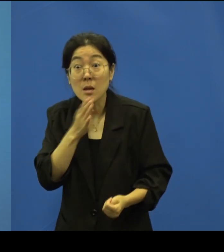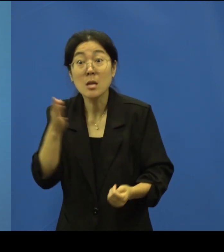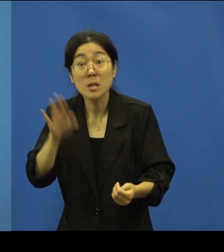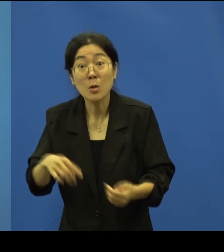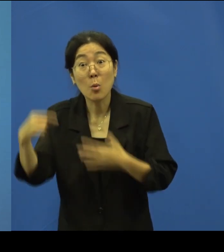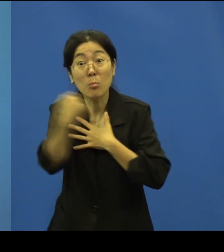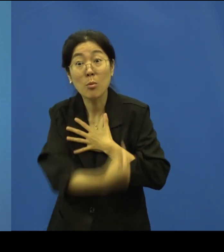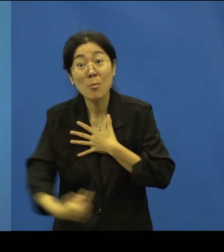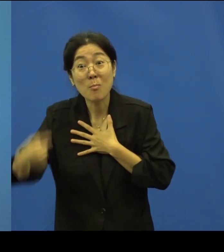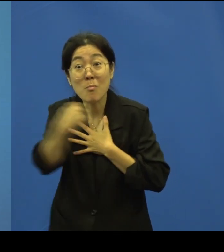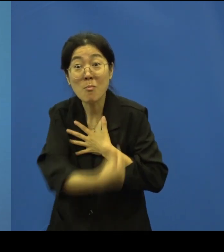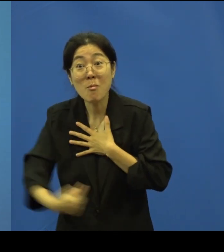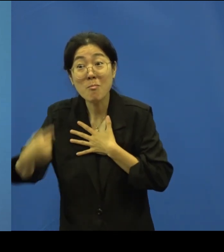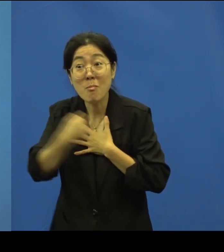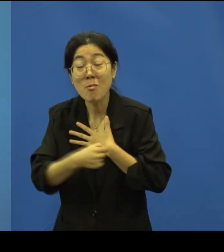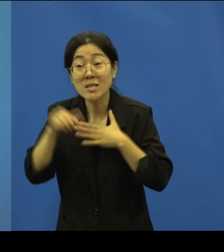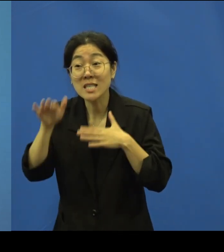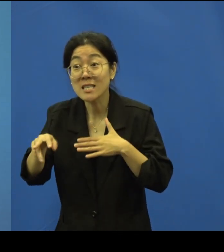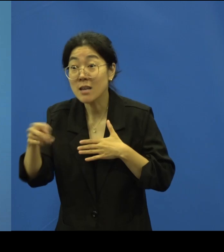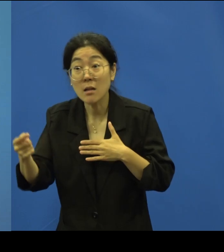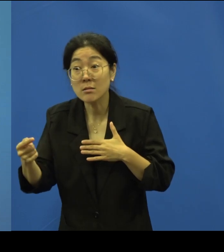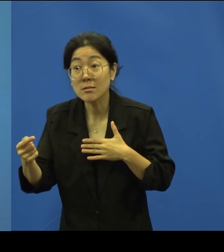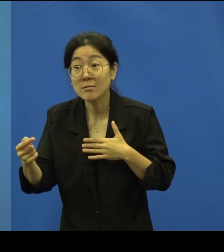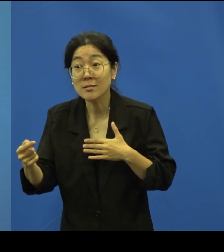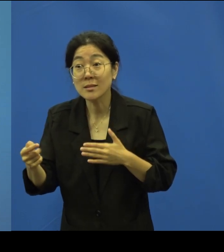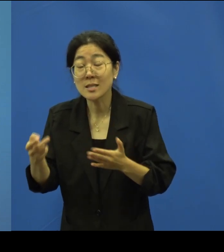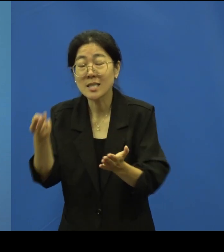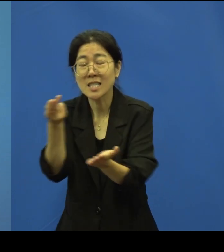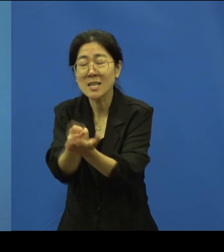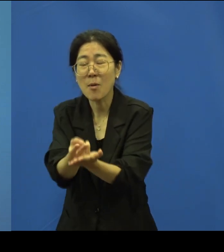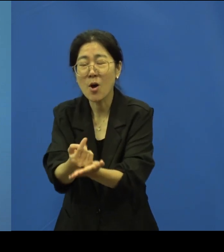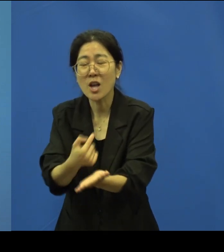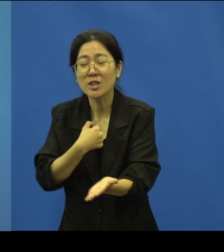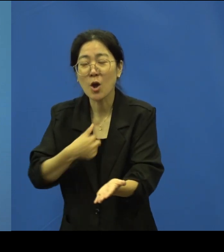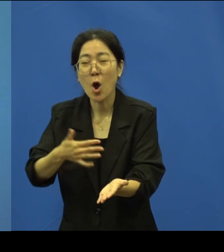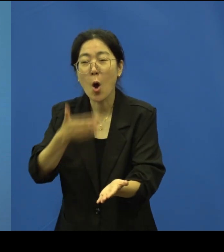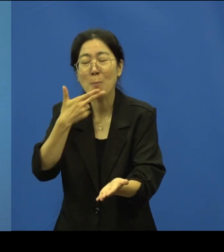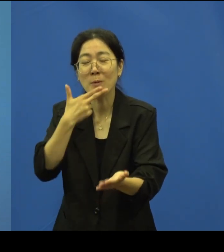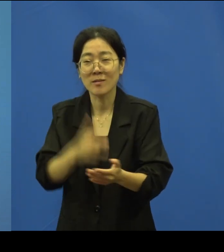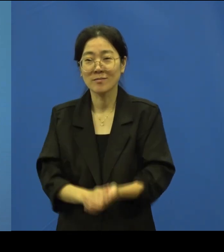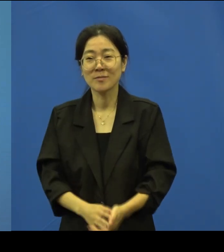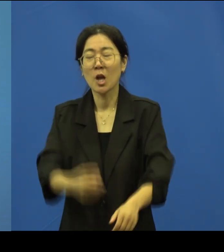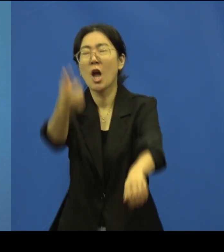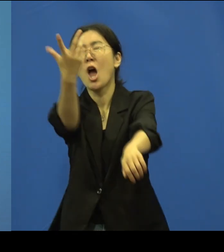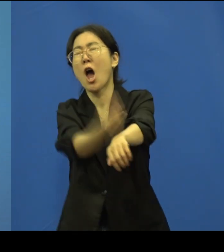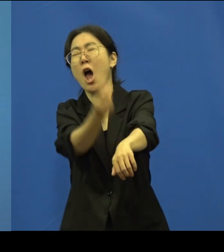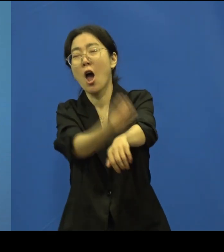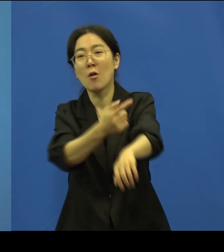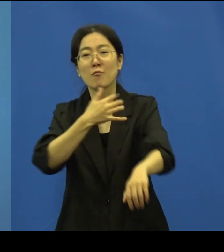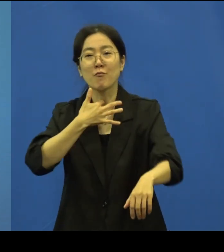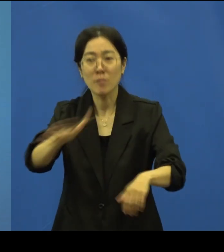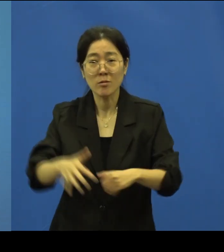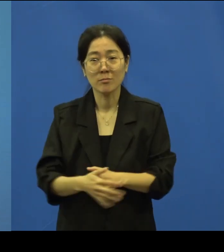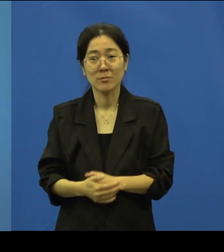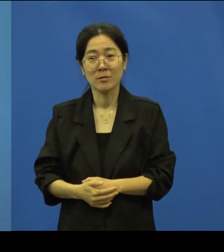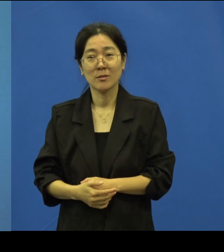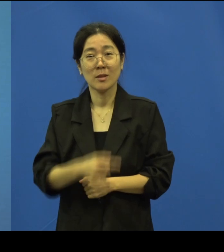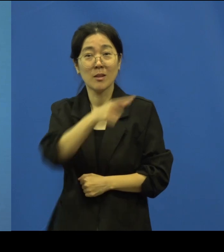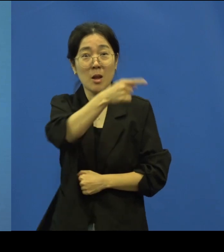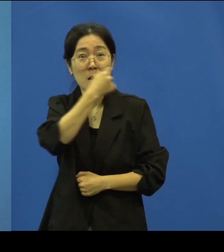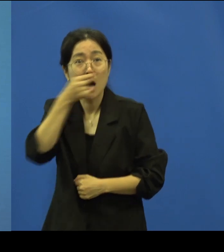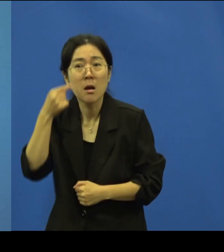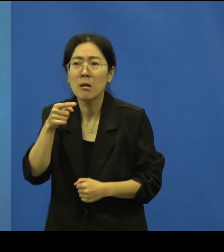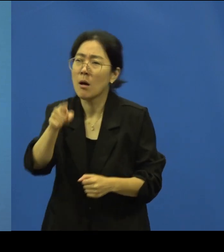그런데 지금까지 한 번도 입원을 안 했어요. 네. 그분에겐 참